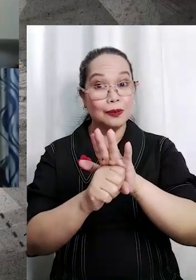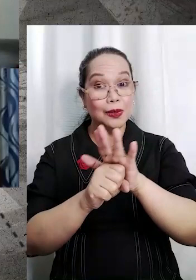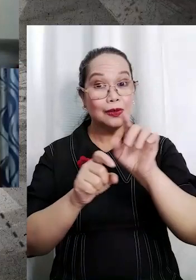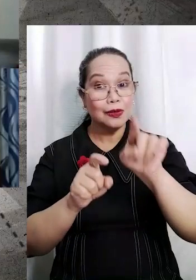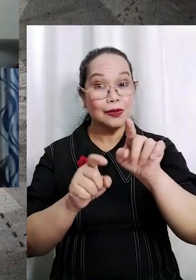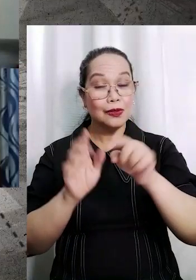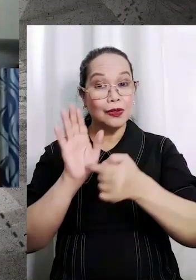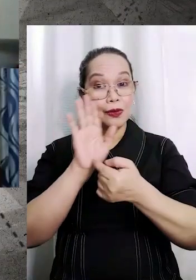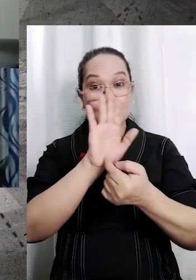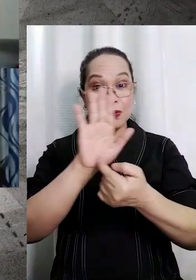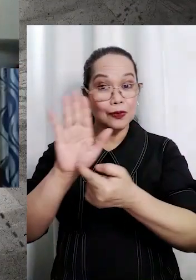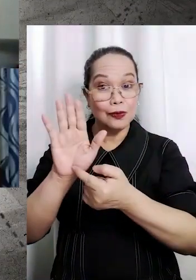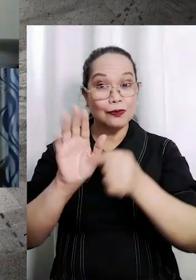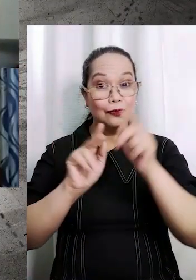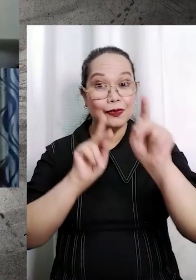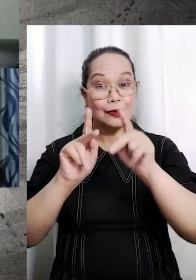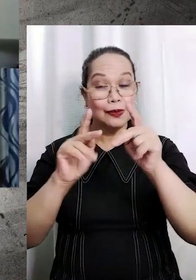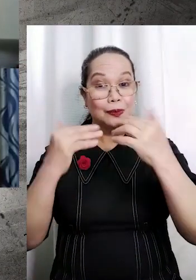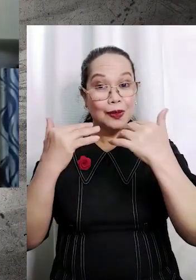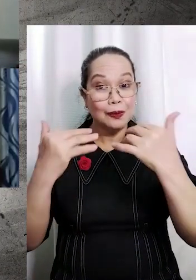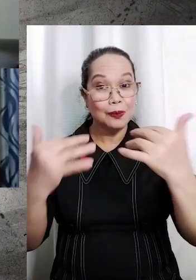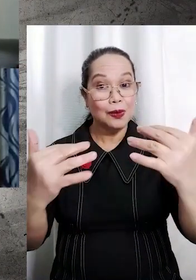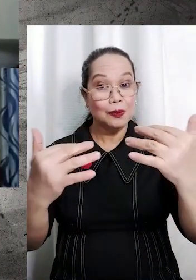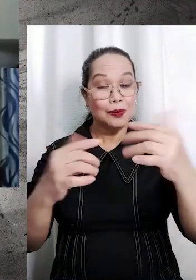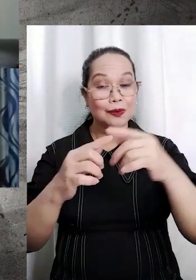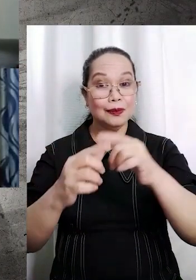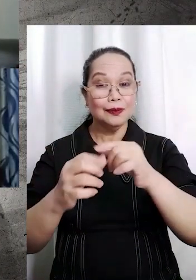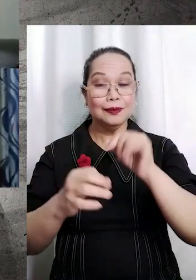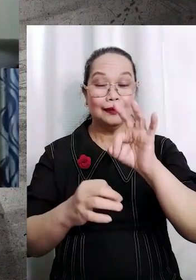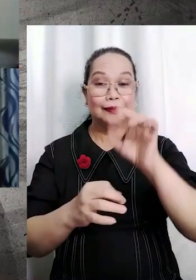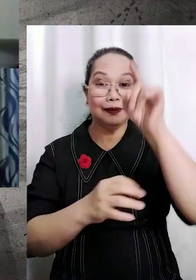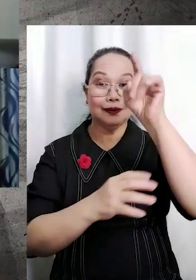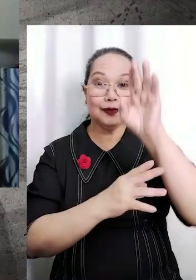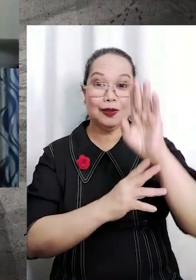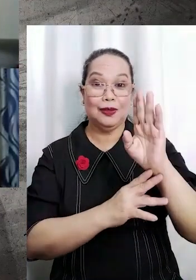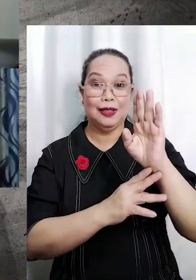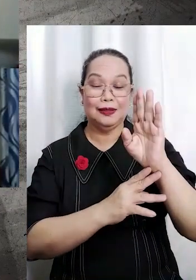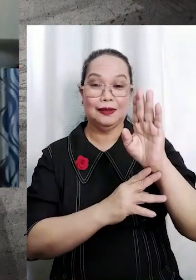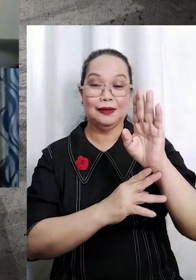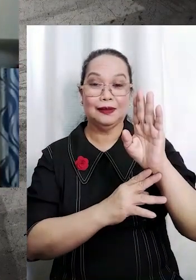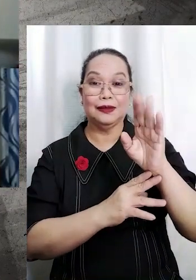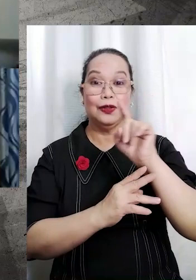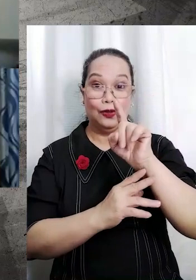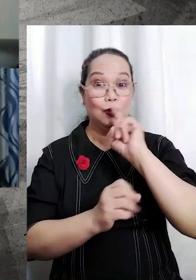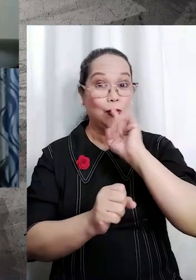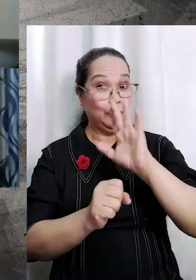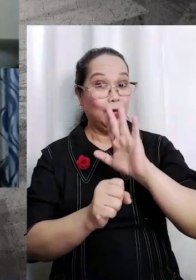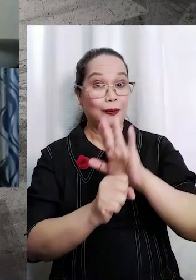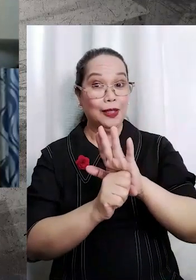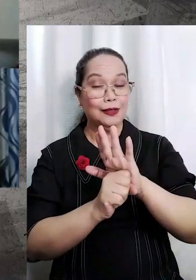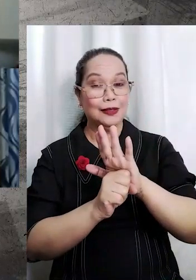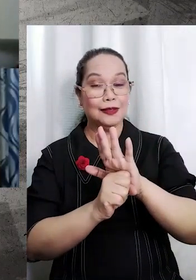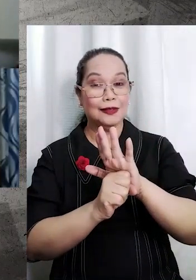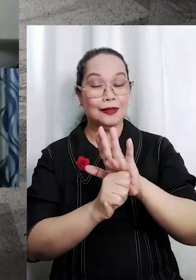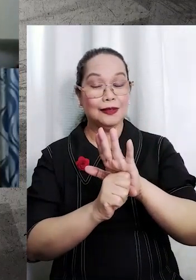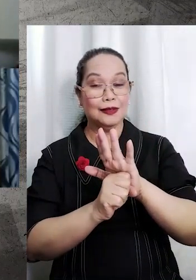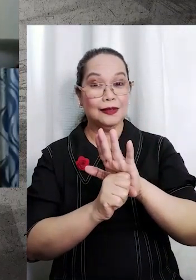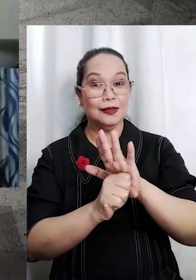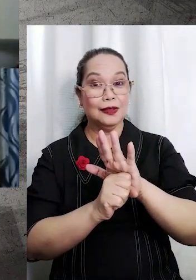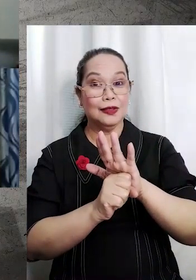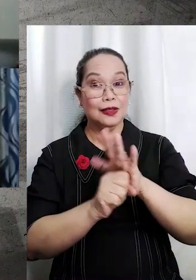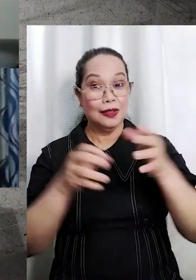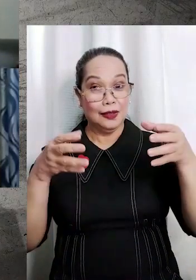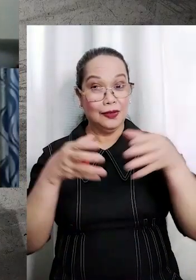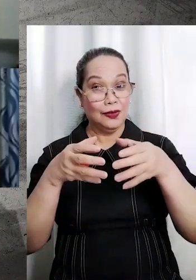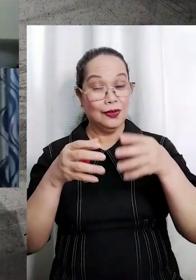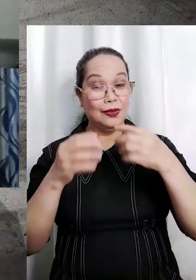pong gawin ninyo sa harapan ng ating kongregasyon at sa ating Panginoon. Nangangako ba kayo